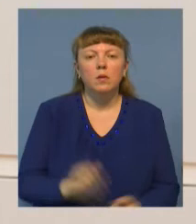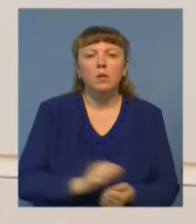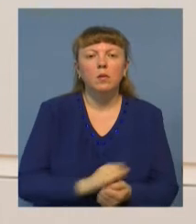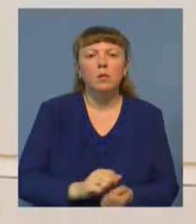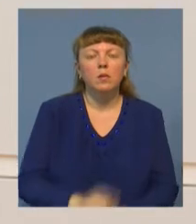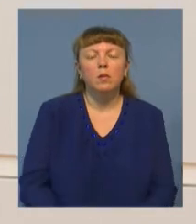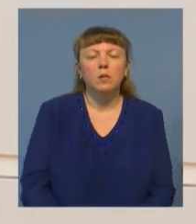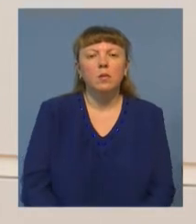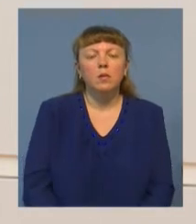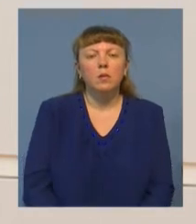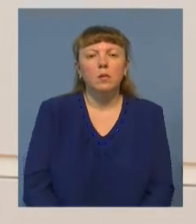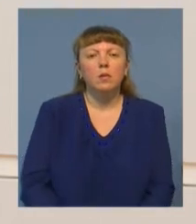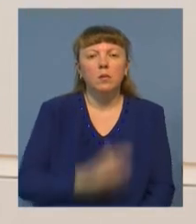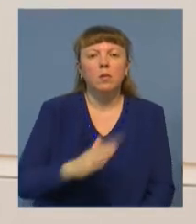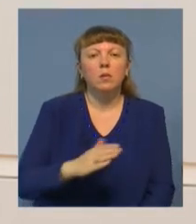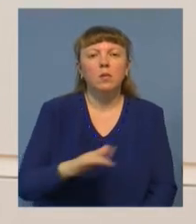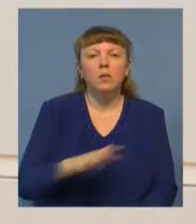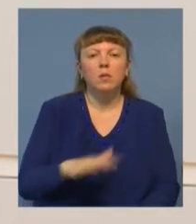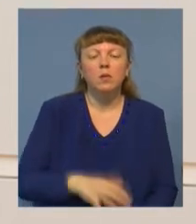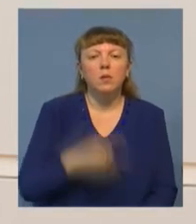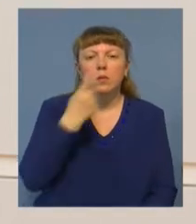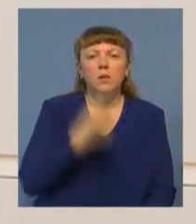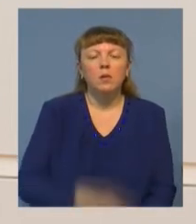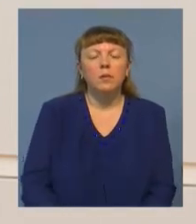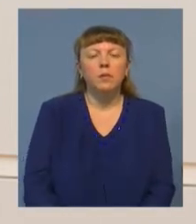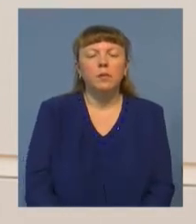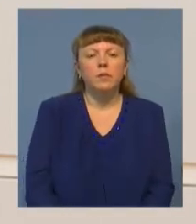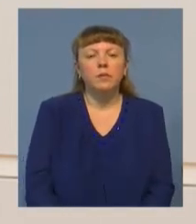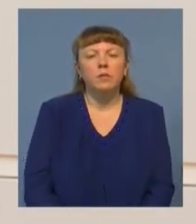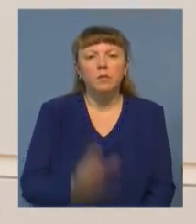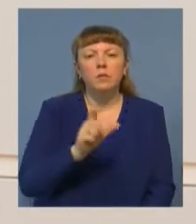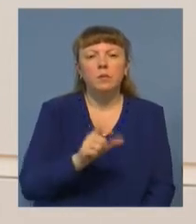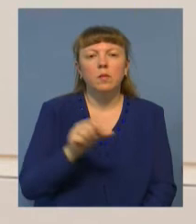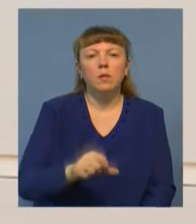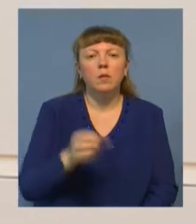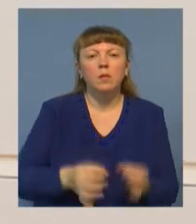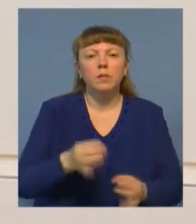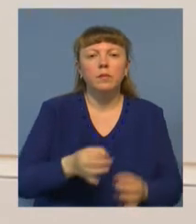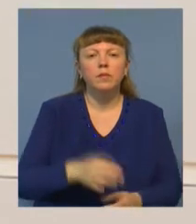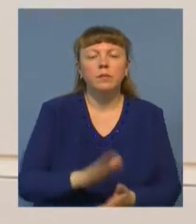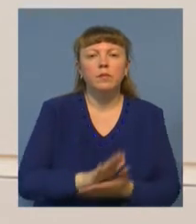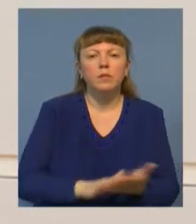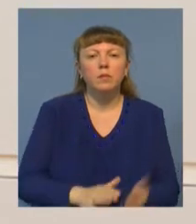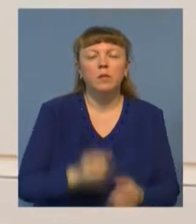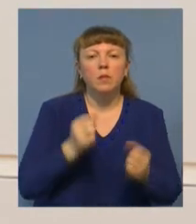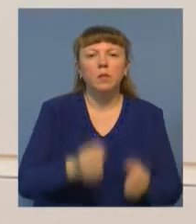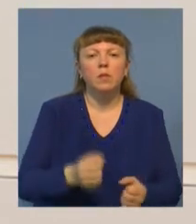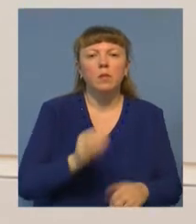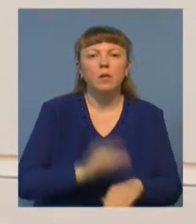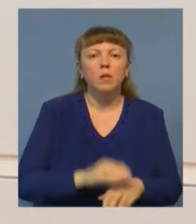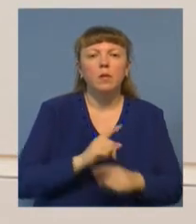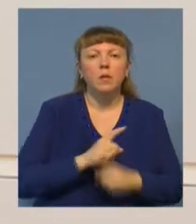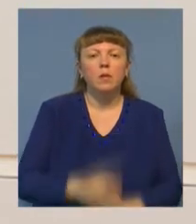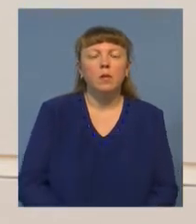документа и отказа регистрирующего органа, то гражданин вправе обратиться в суд с данным заявлением об установлении факта